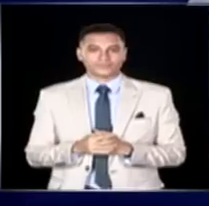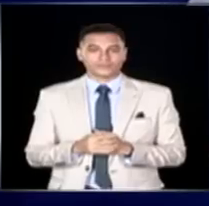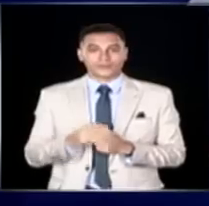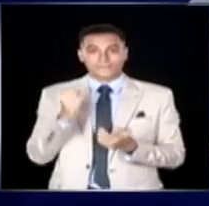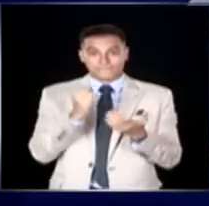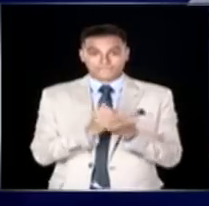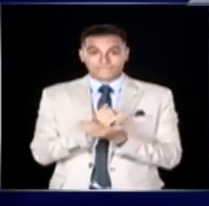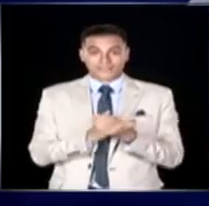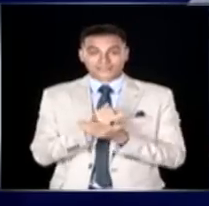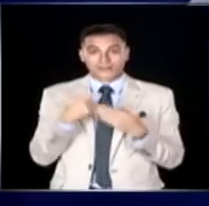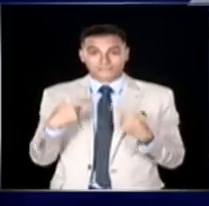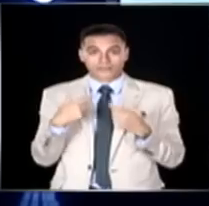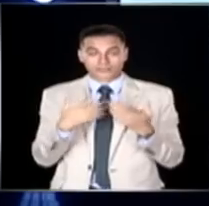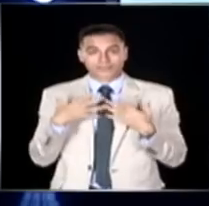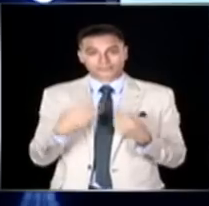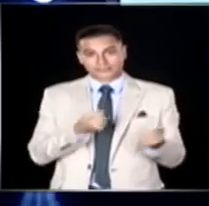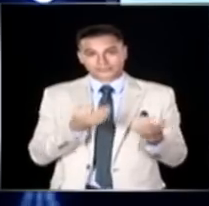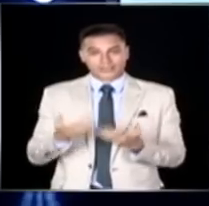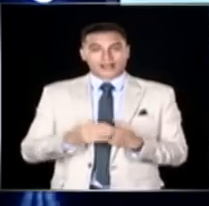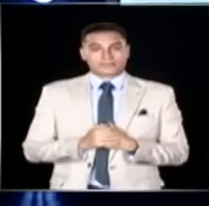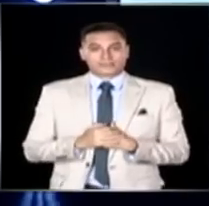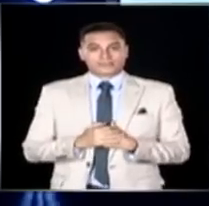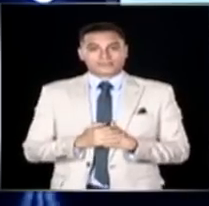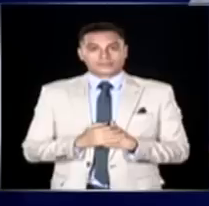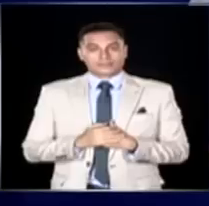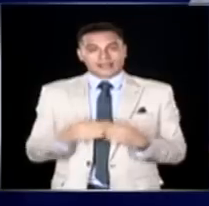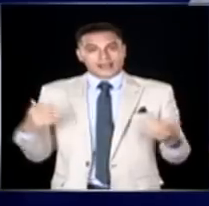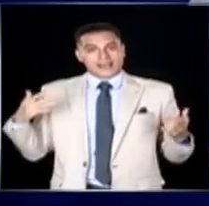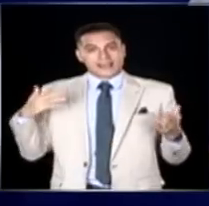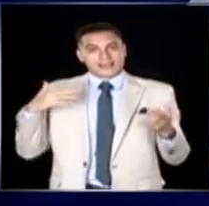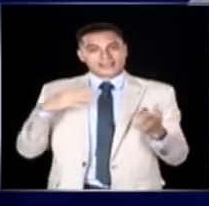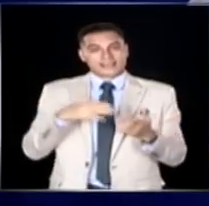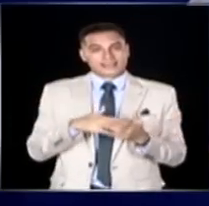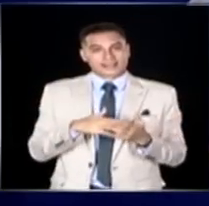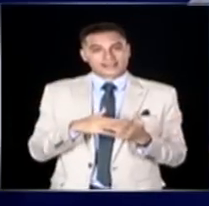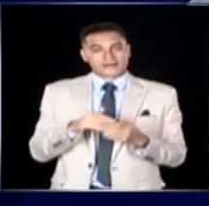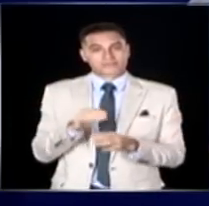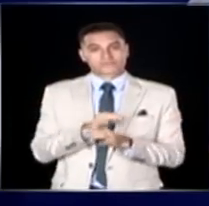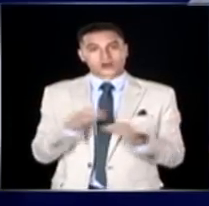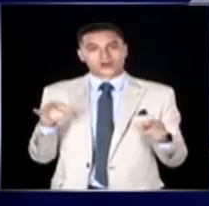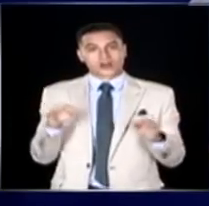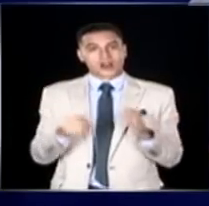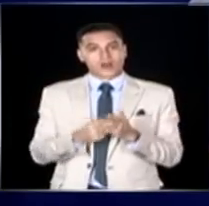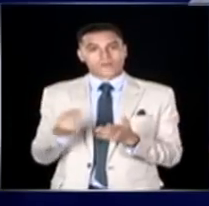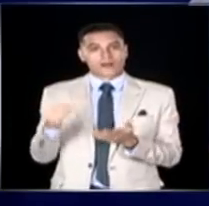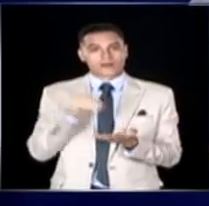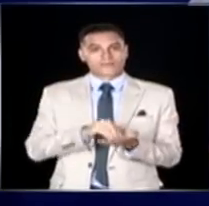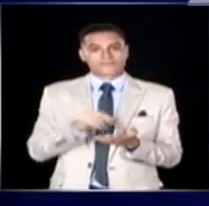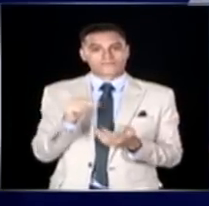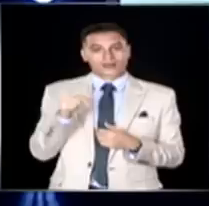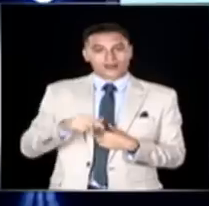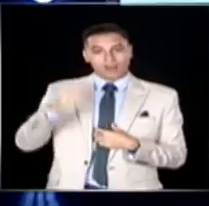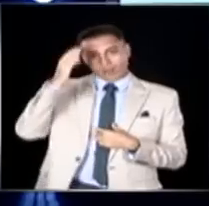الشماء الحمد لله على السلامه. الله يسلم حضرتك. اخيرا مدرسه الشيماء شاركت في